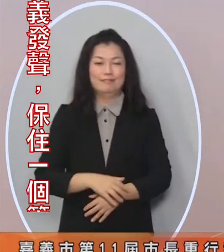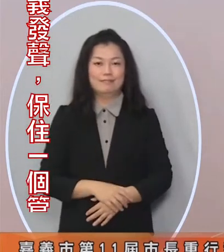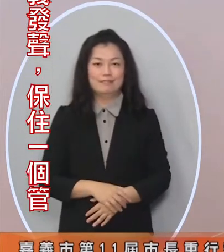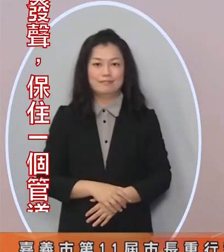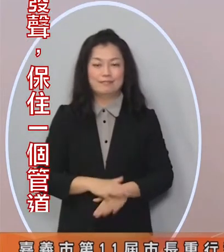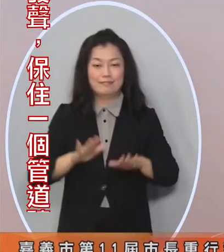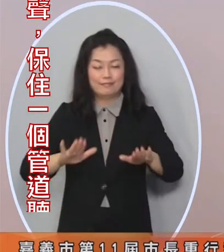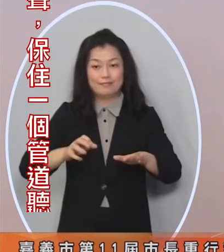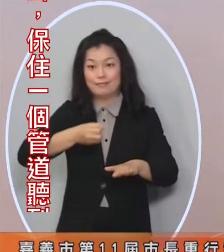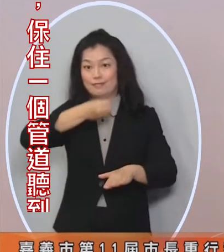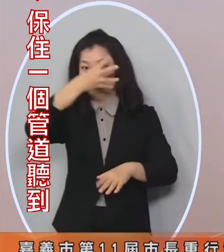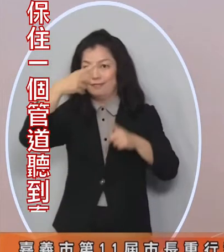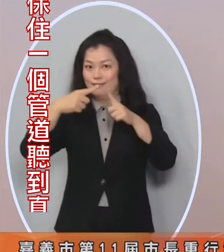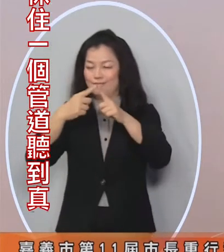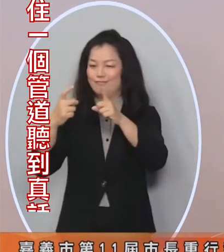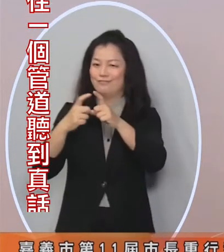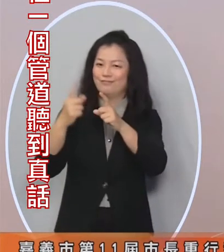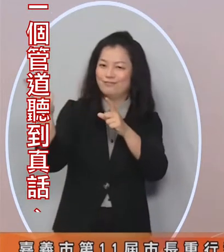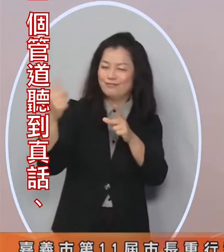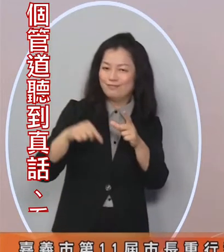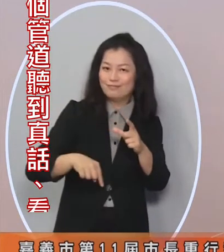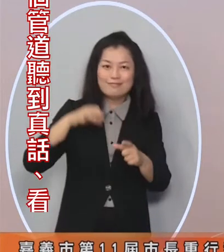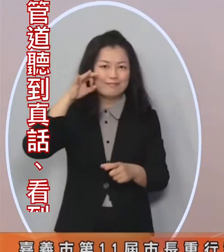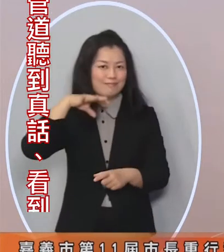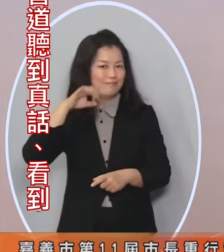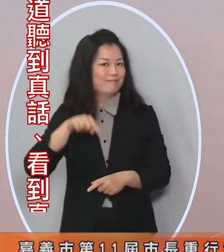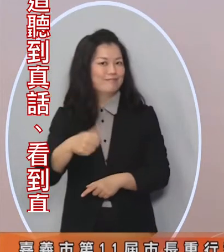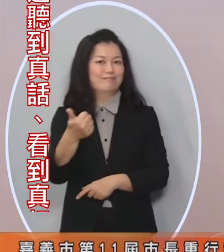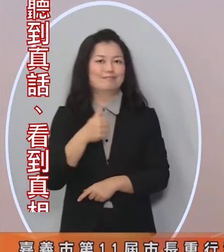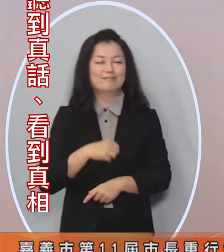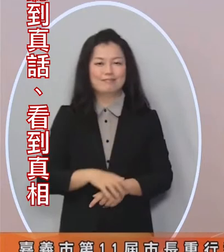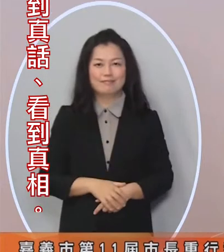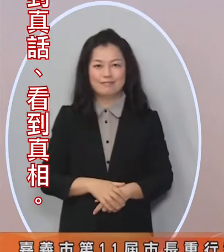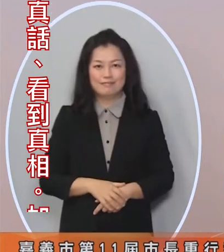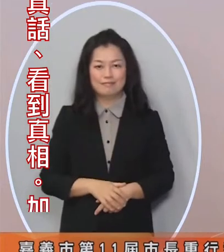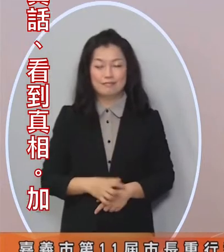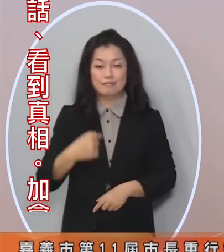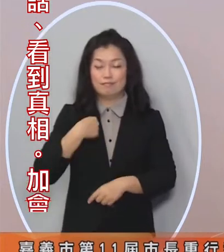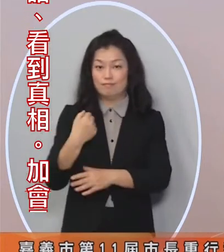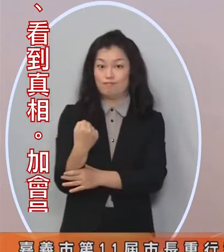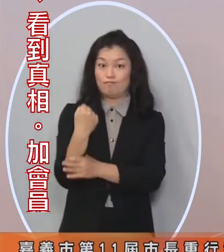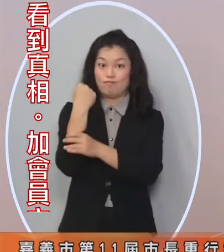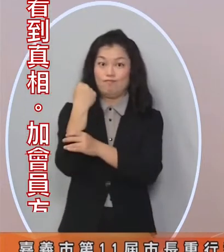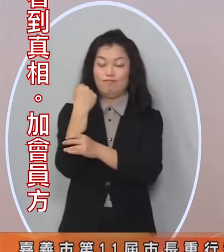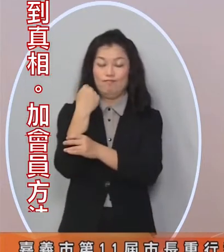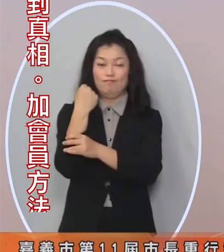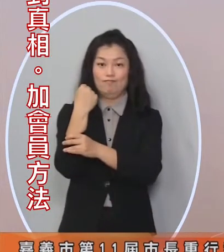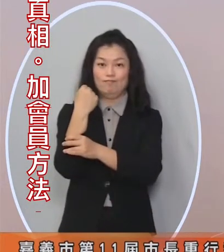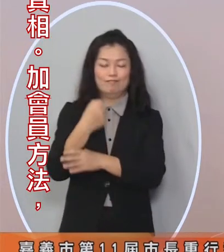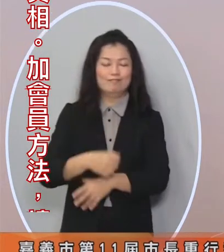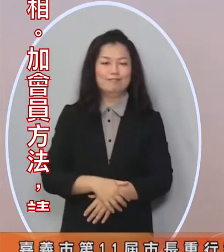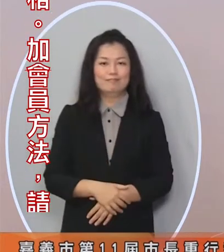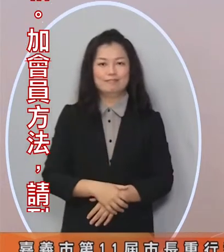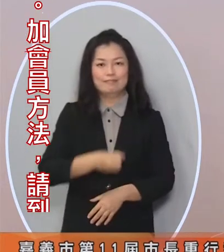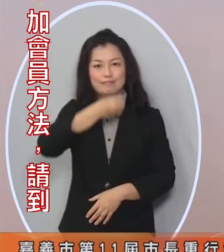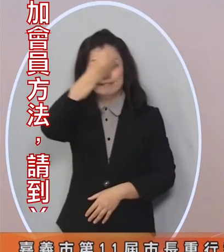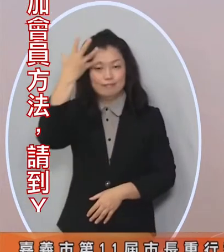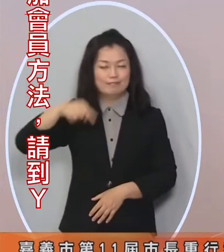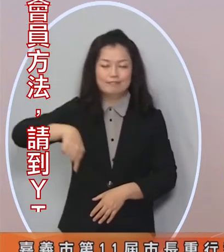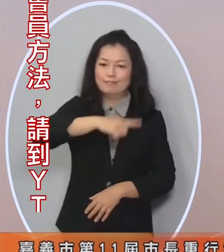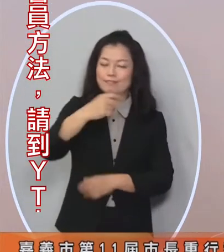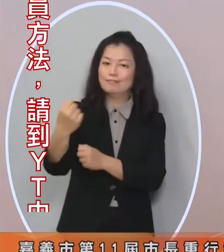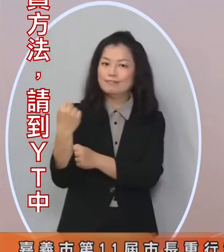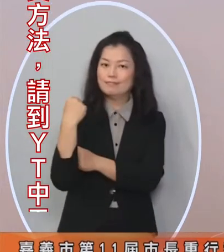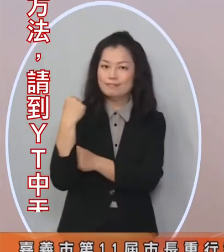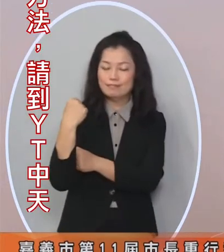家等时行，因为青年回家创业的风潮，我大力支持下年轻人他们努力，然后我们